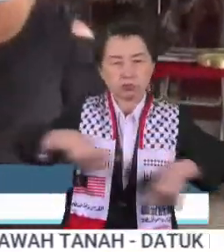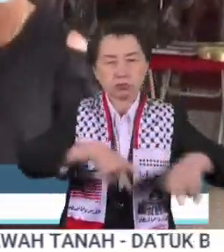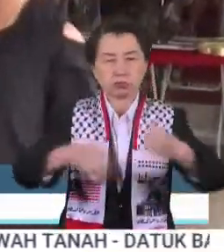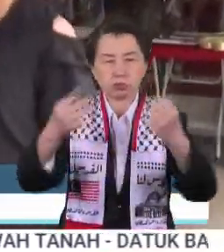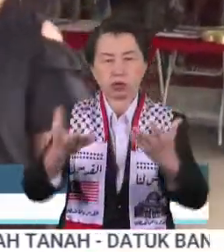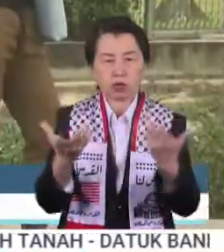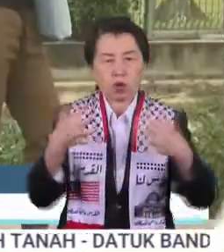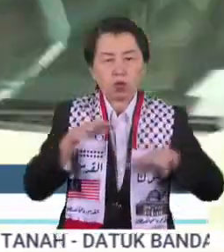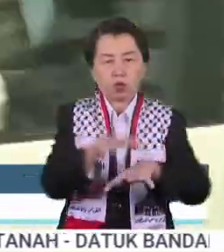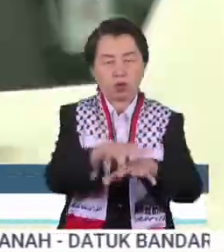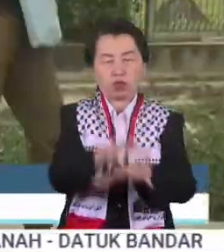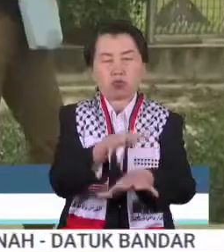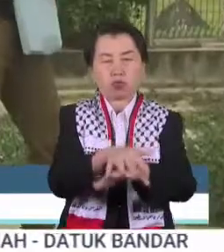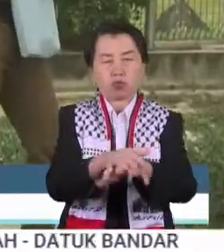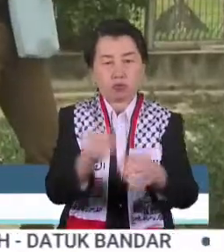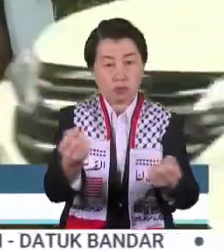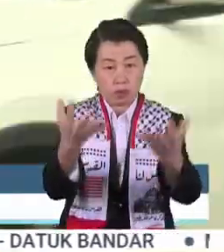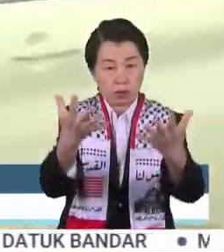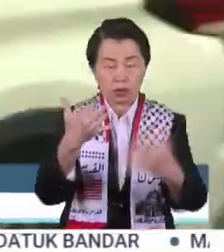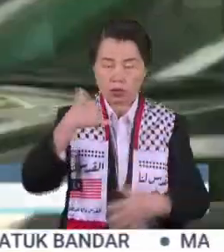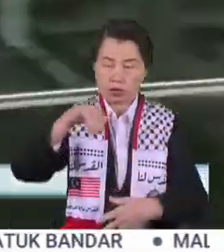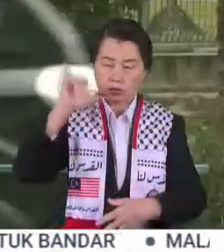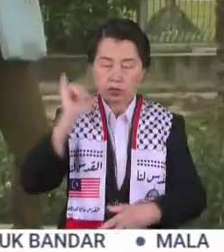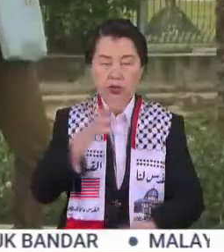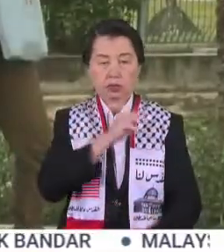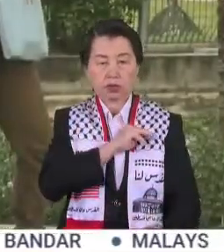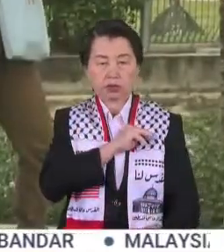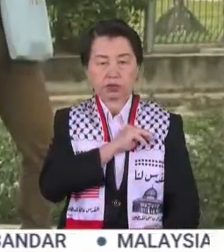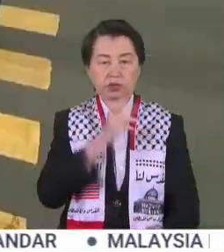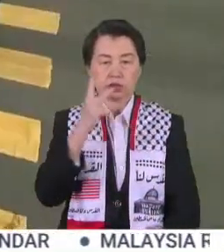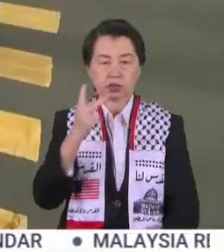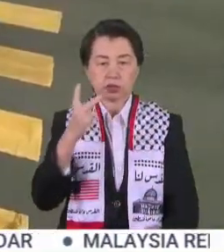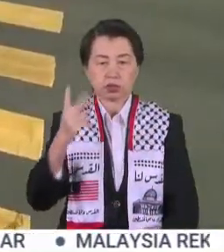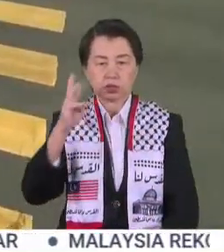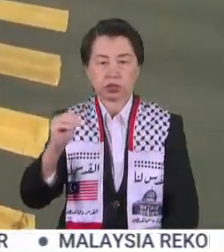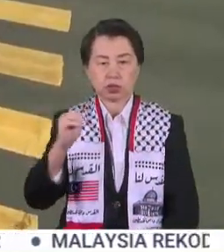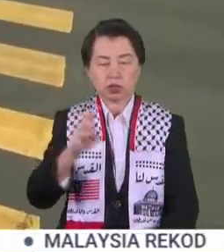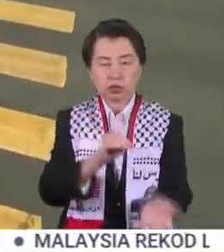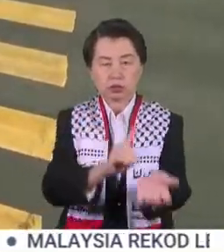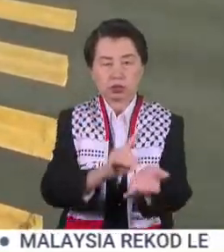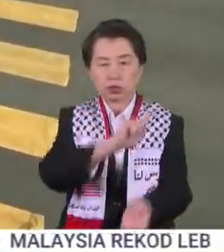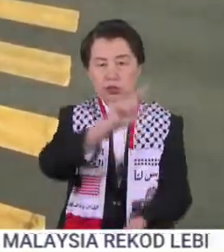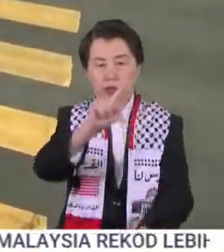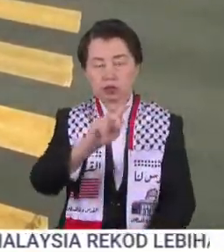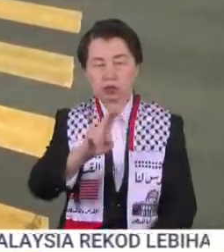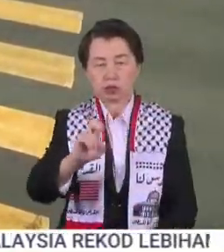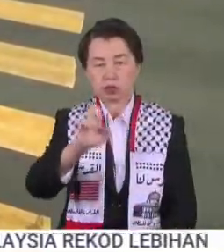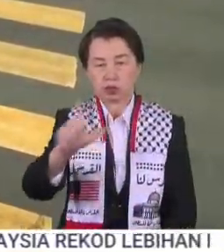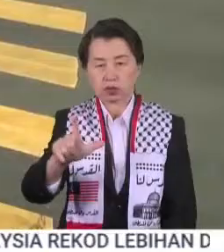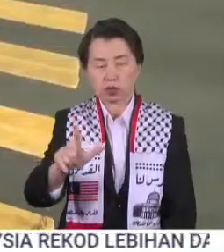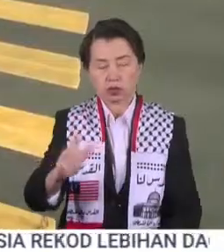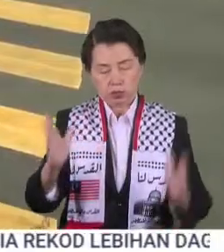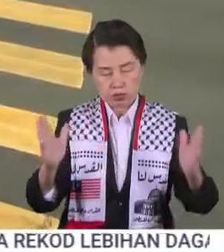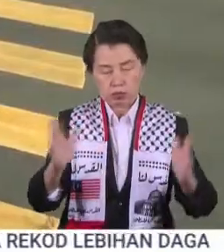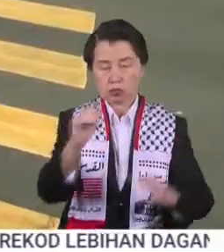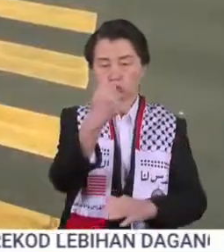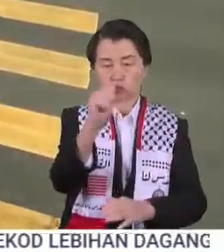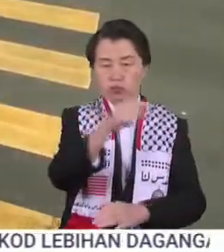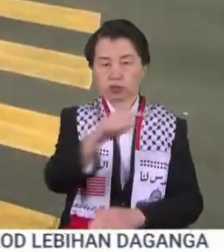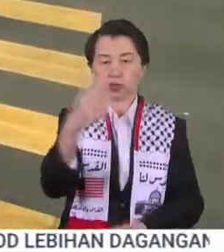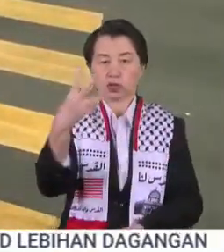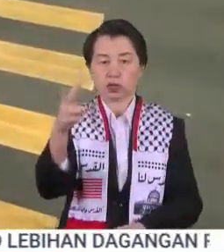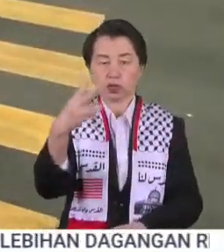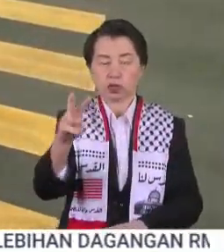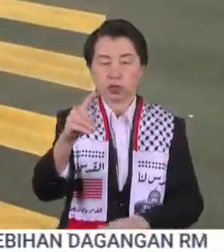dan perimpunan orang ramai. Semalam Menteri Kesihatan Datuk Seri Dr. Zulkifli Ahmad berkata bagi tempoh 10